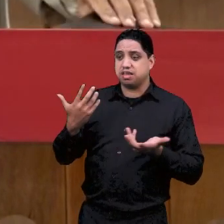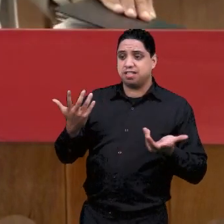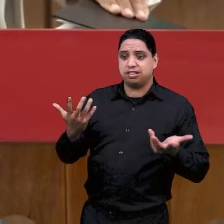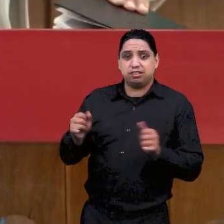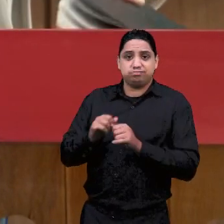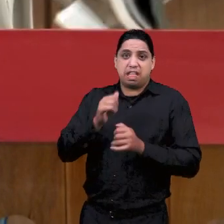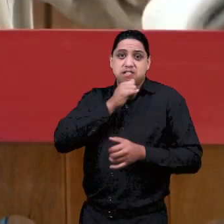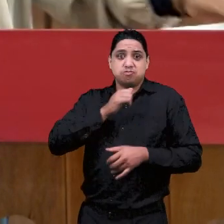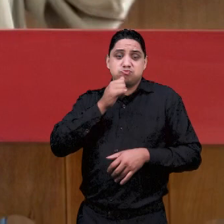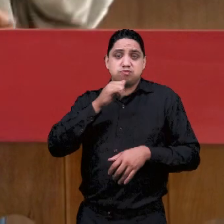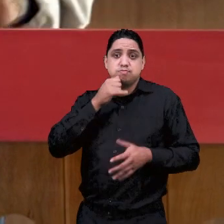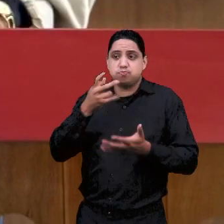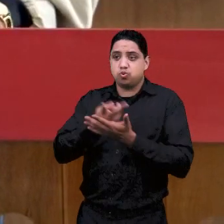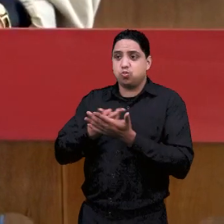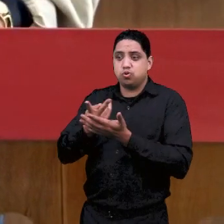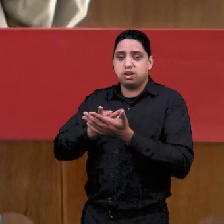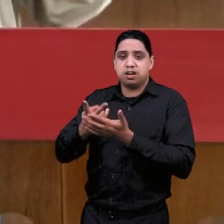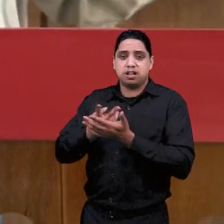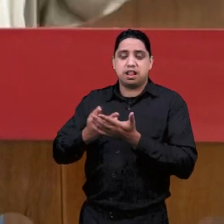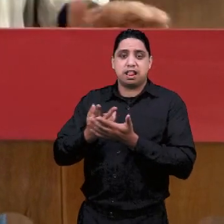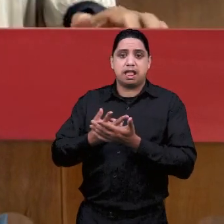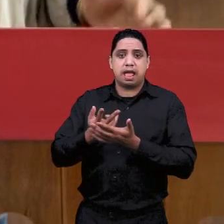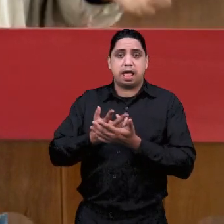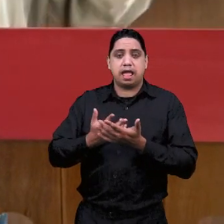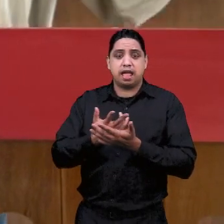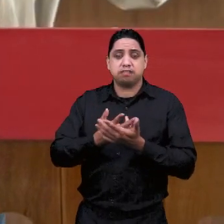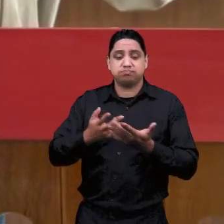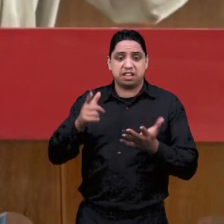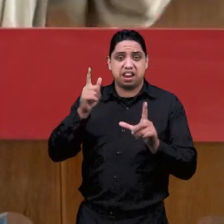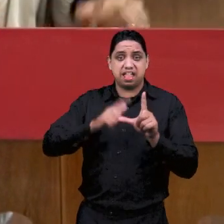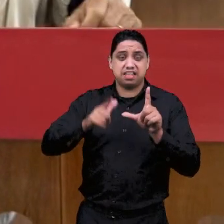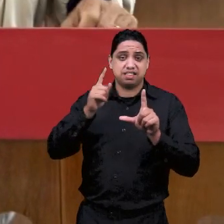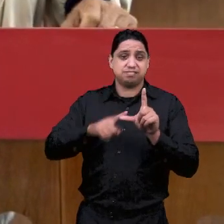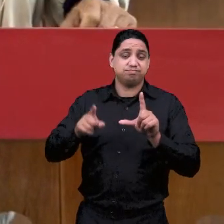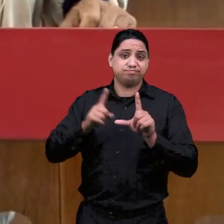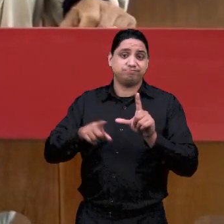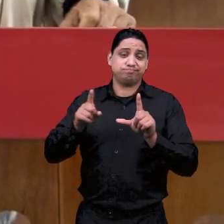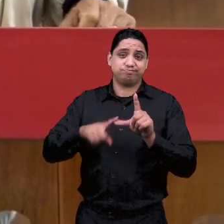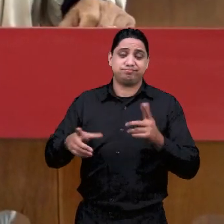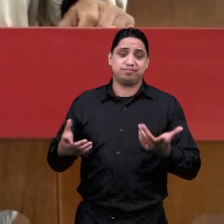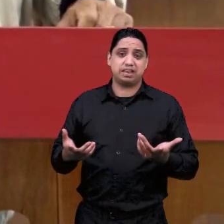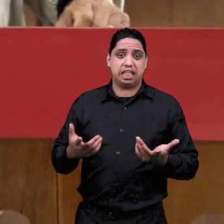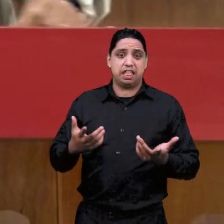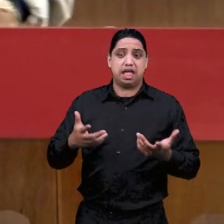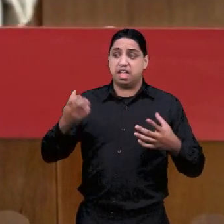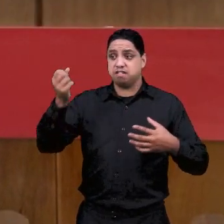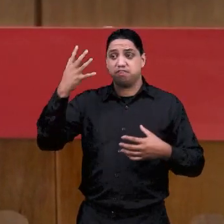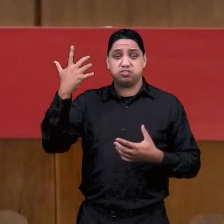pas la lettre. Où est la révélation? Le Saint-Esprit, il est parti avec l'Église.